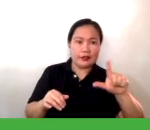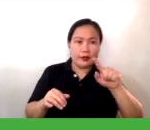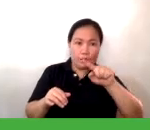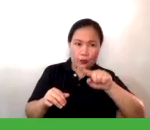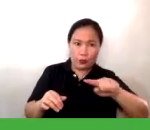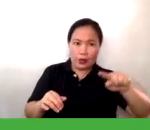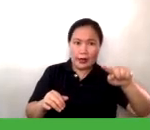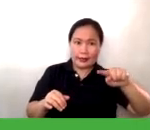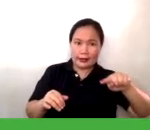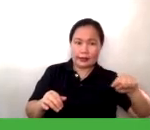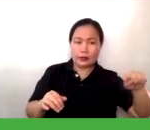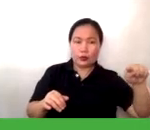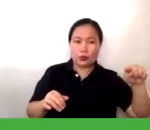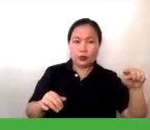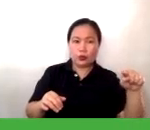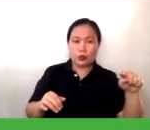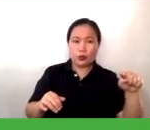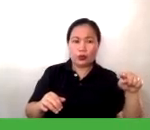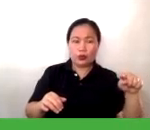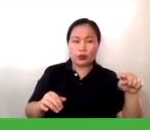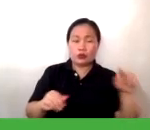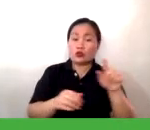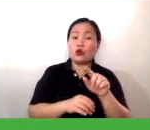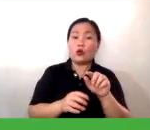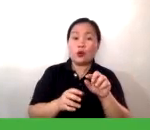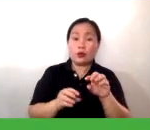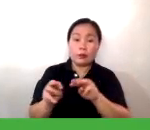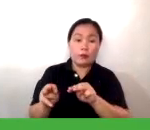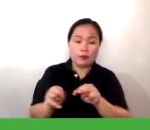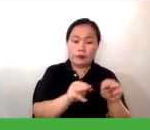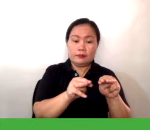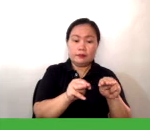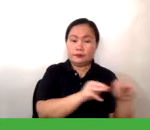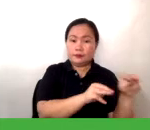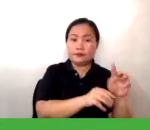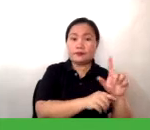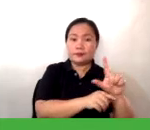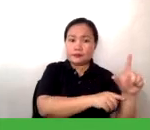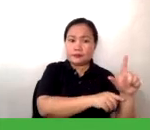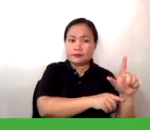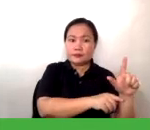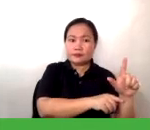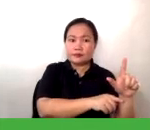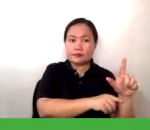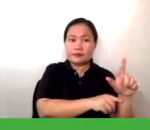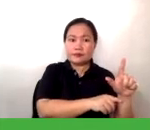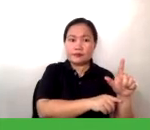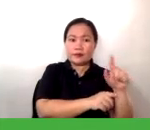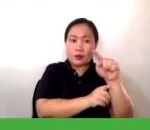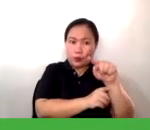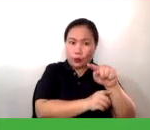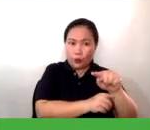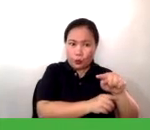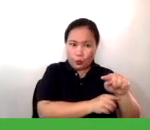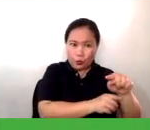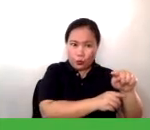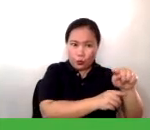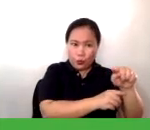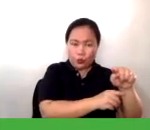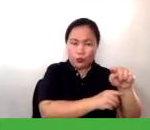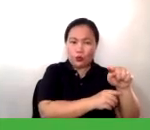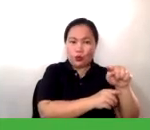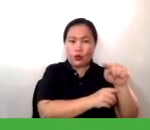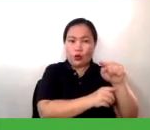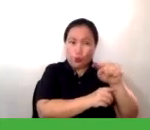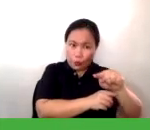to hectoliters. 1, 2. Kung ano yung nauna, dun ka magsisimula. So, 1, 2. Dalawa. Dalawa